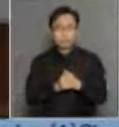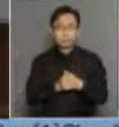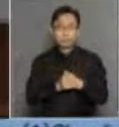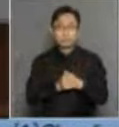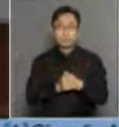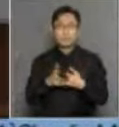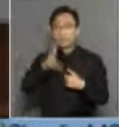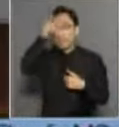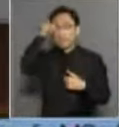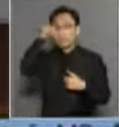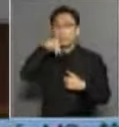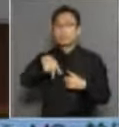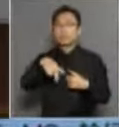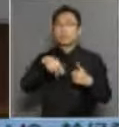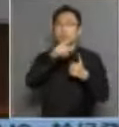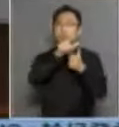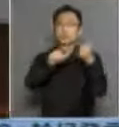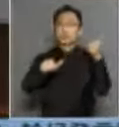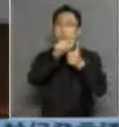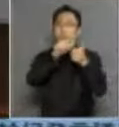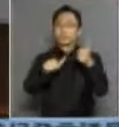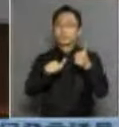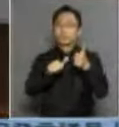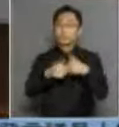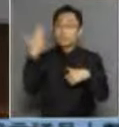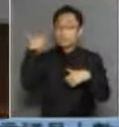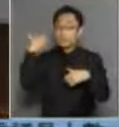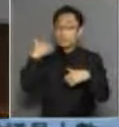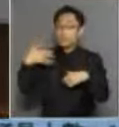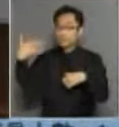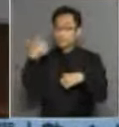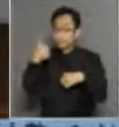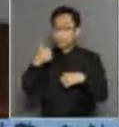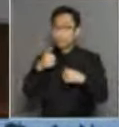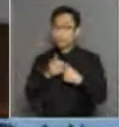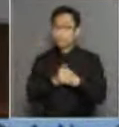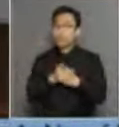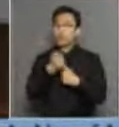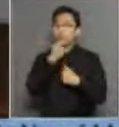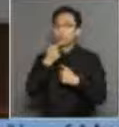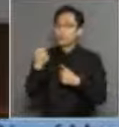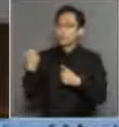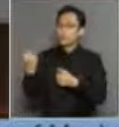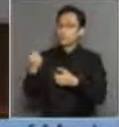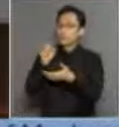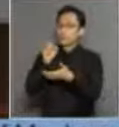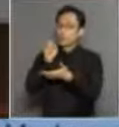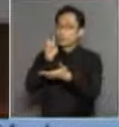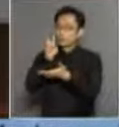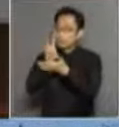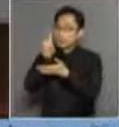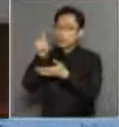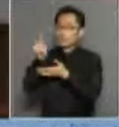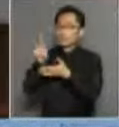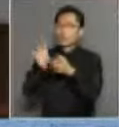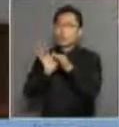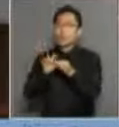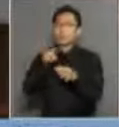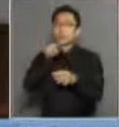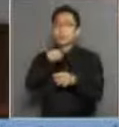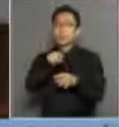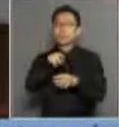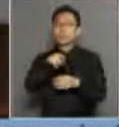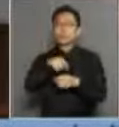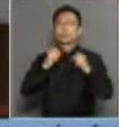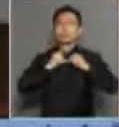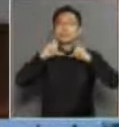政會議召集人梁振英最喜歡在最近呢兩年發表同佢委任佢嘅曾蔭權